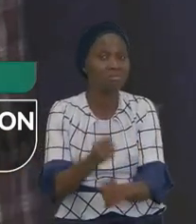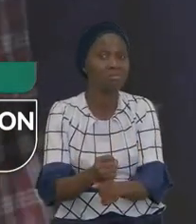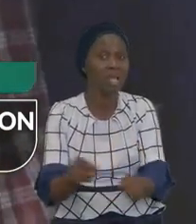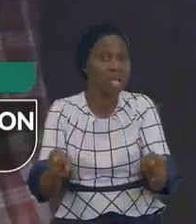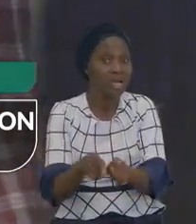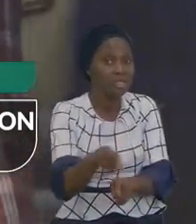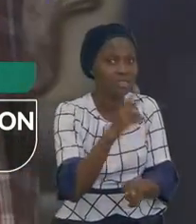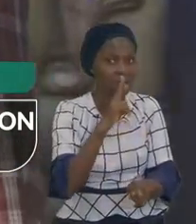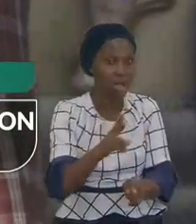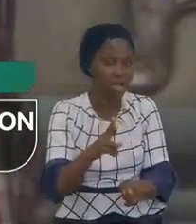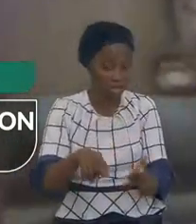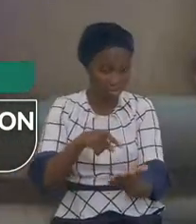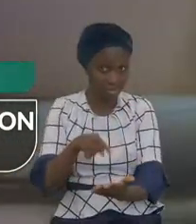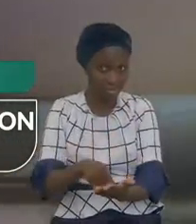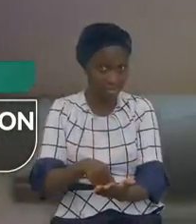l'année prochaine.